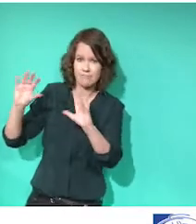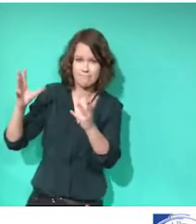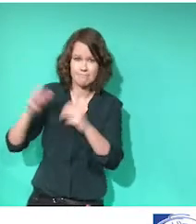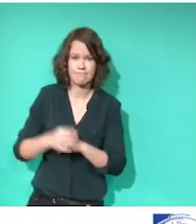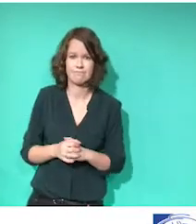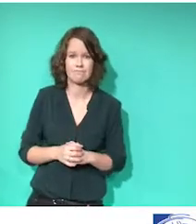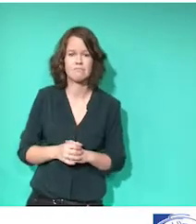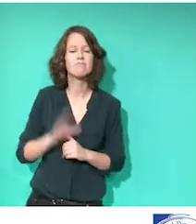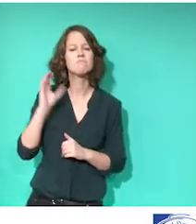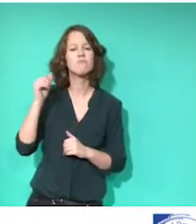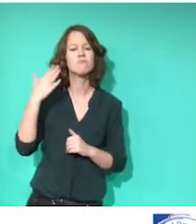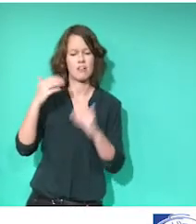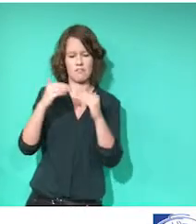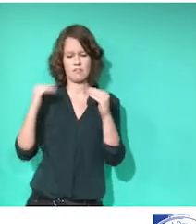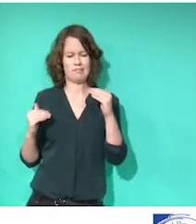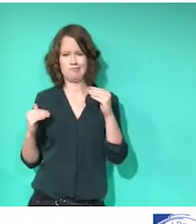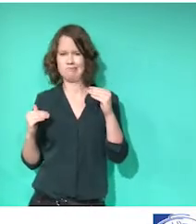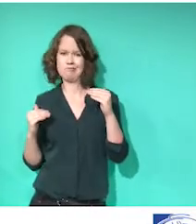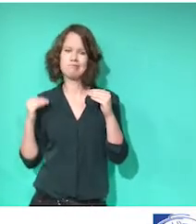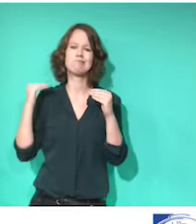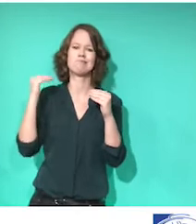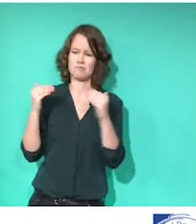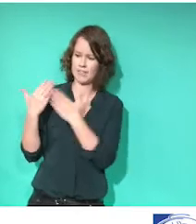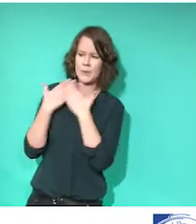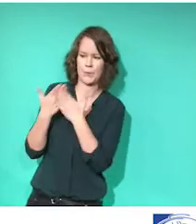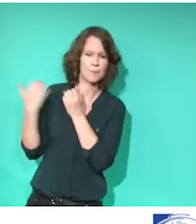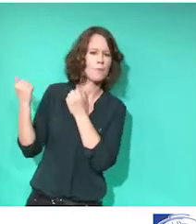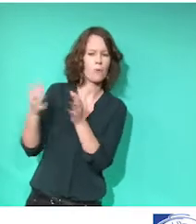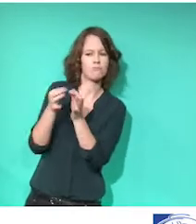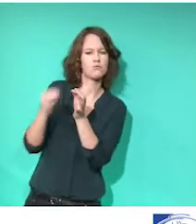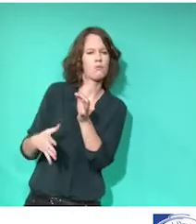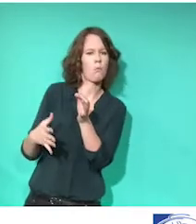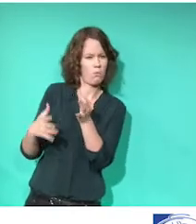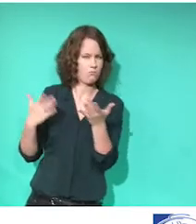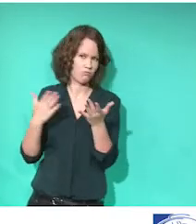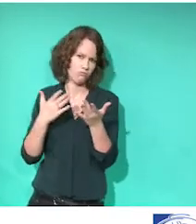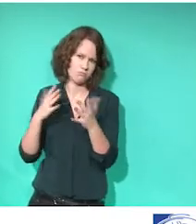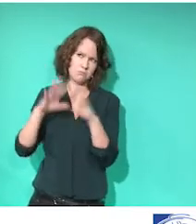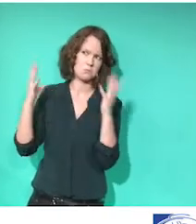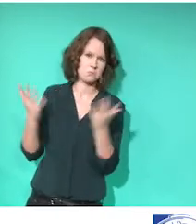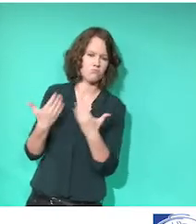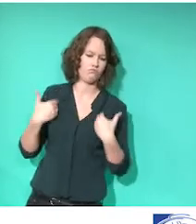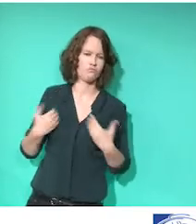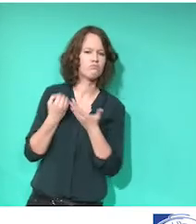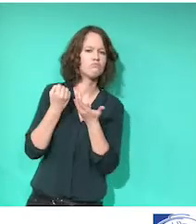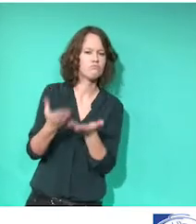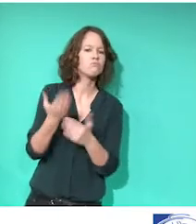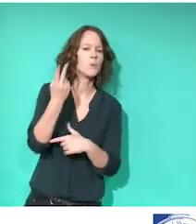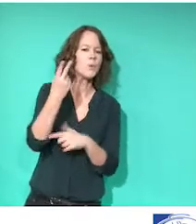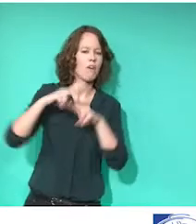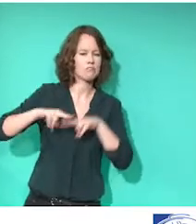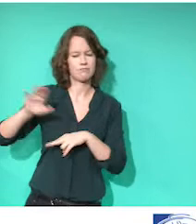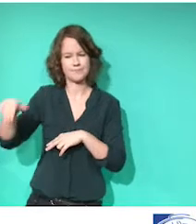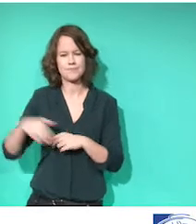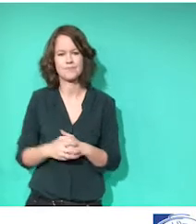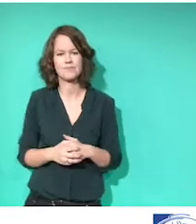inégalités, l'avis propose plusieurs préconisations. J'en évoquerai simplement deux ici. Tout d'abord, il est nécessaire d'accepter